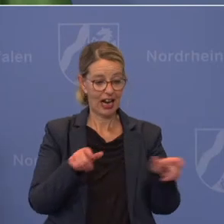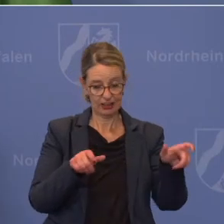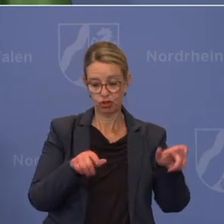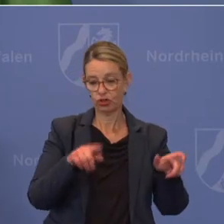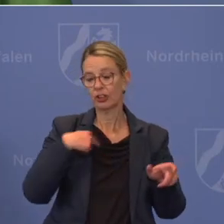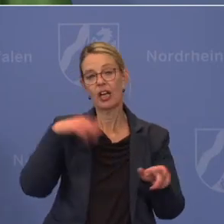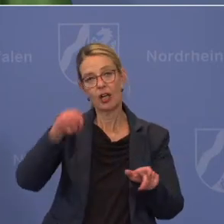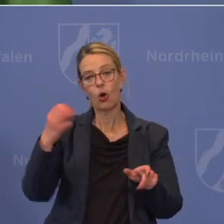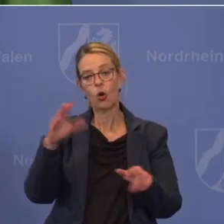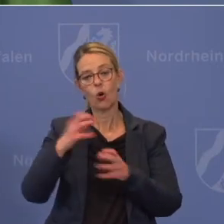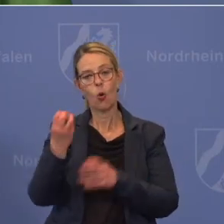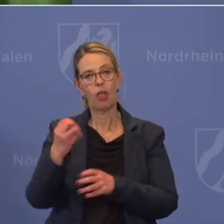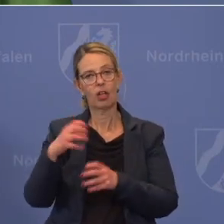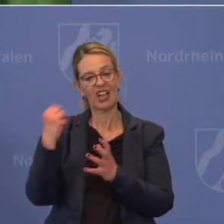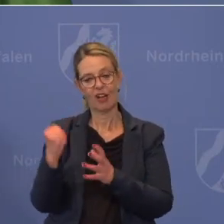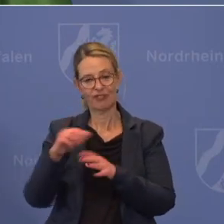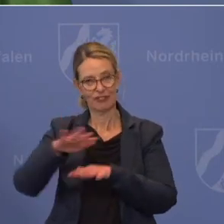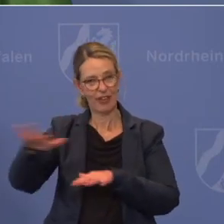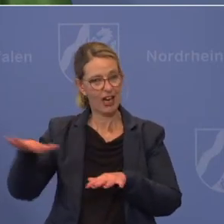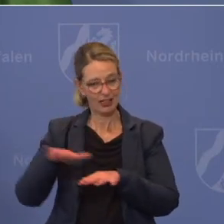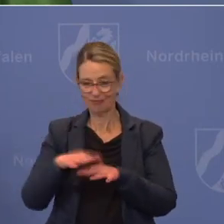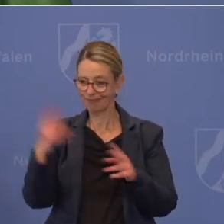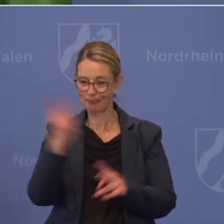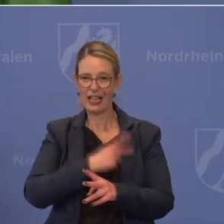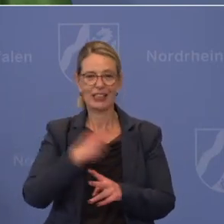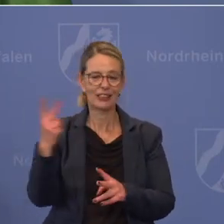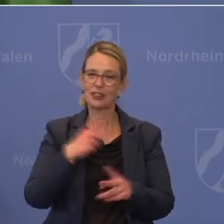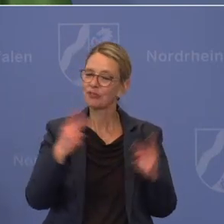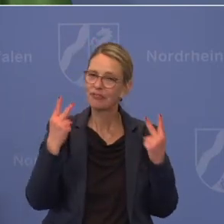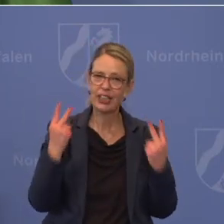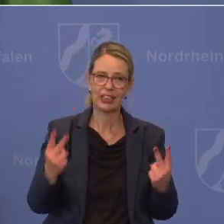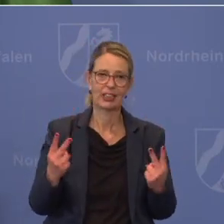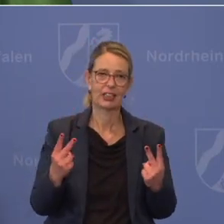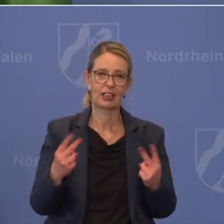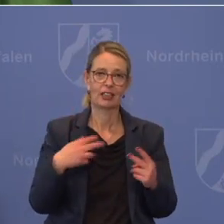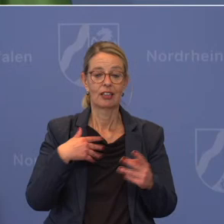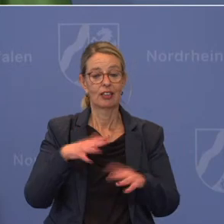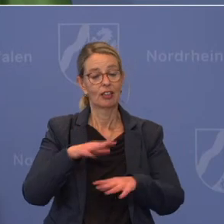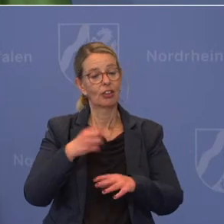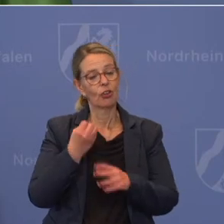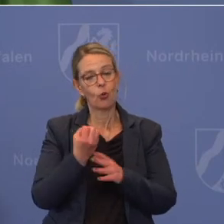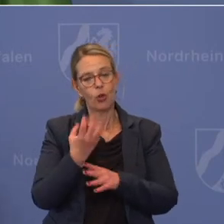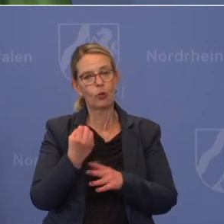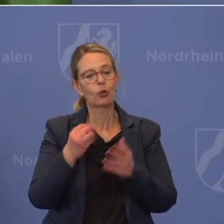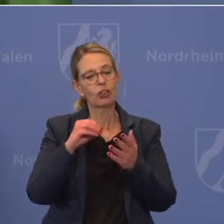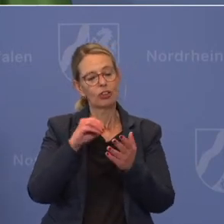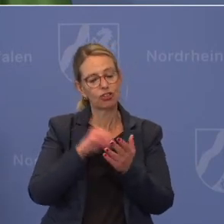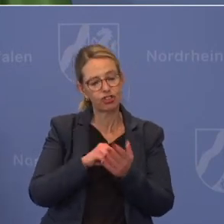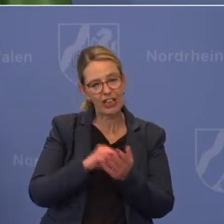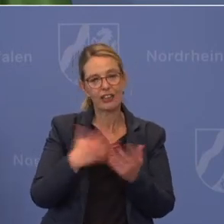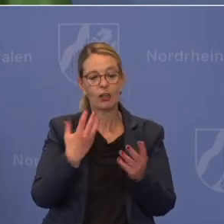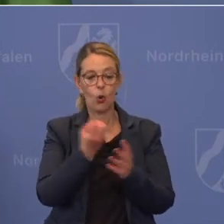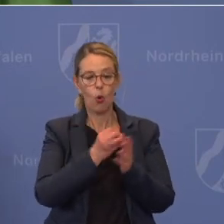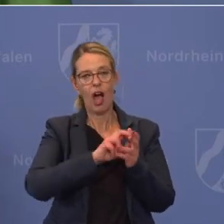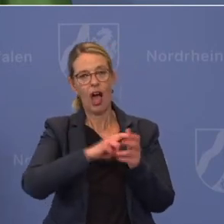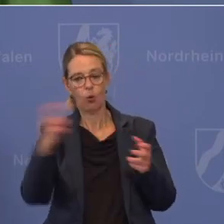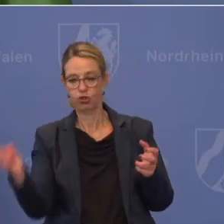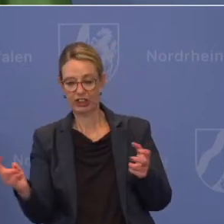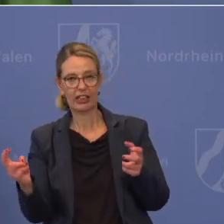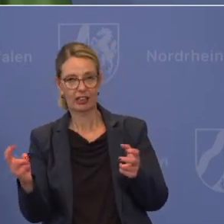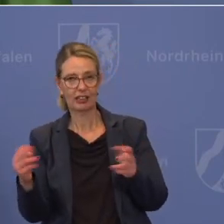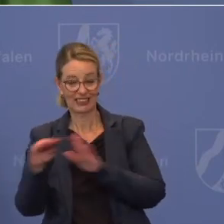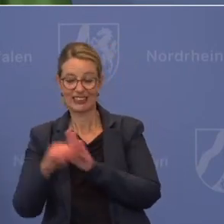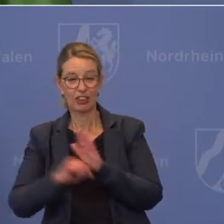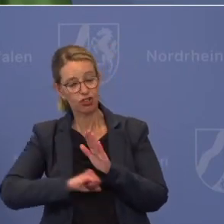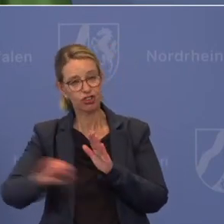den Steinkohlekraftwerkstandorten. Hier ist es ganz wichtig, dass jetzt das Strukturstärkungsgesetz, das Kohleausstiegsgesetz, schnell verabschiedet